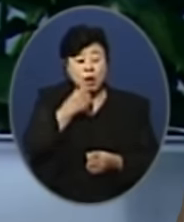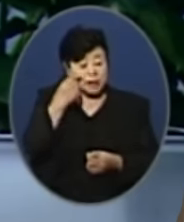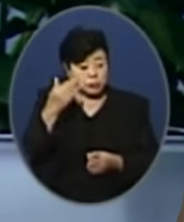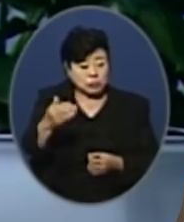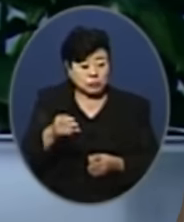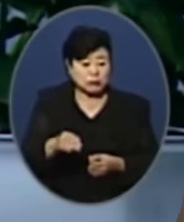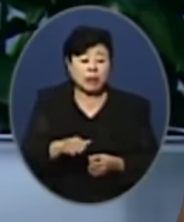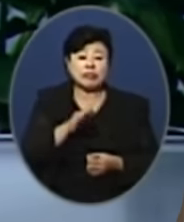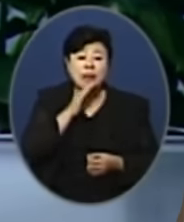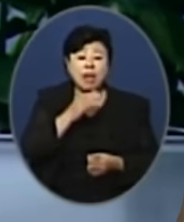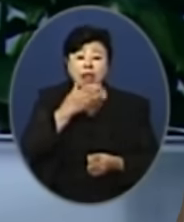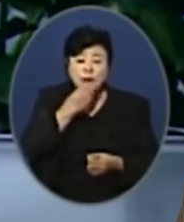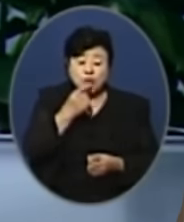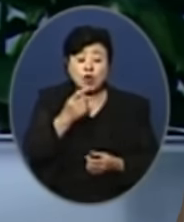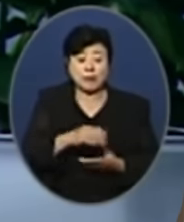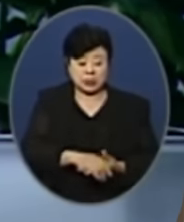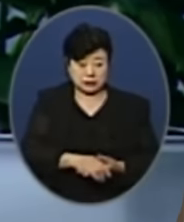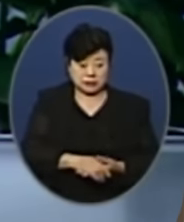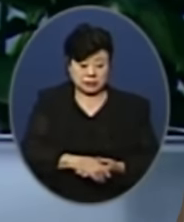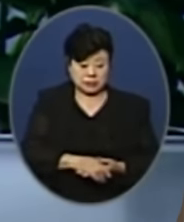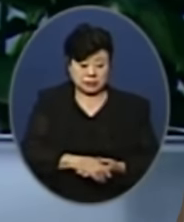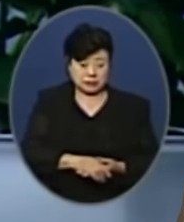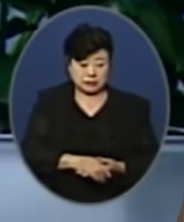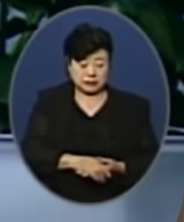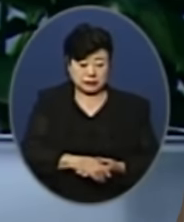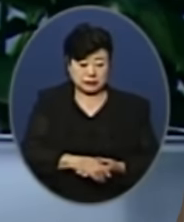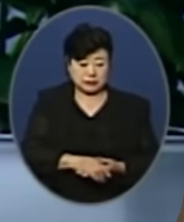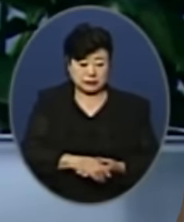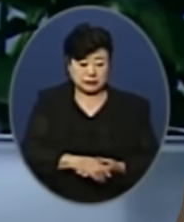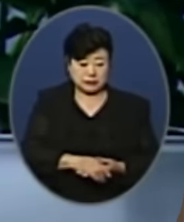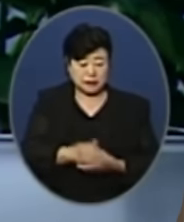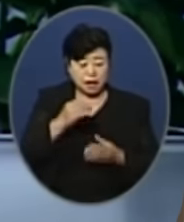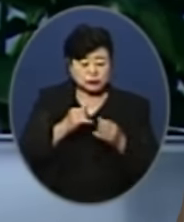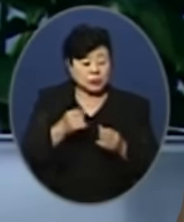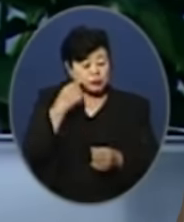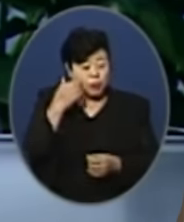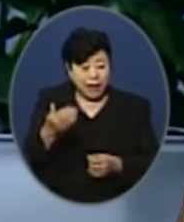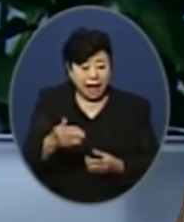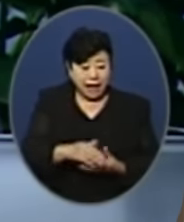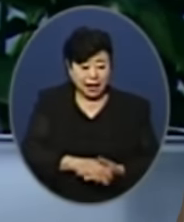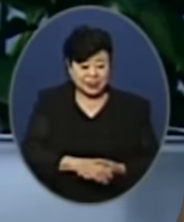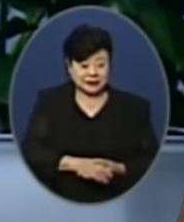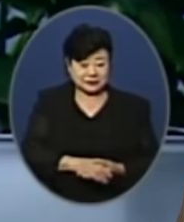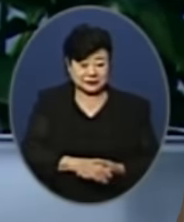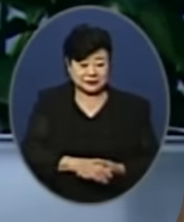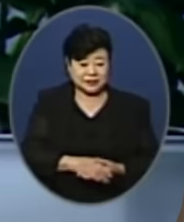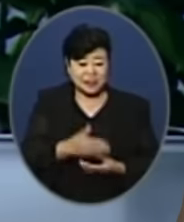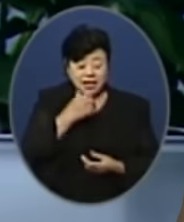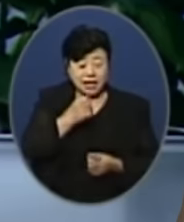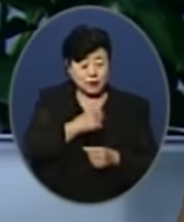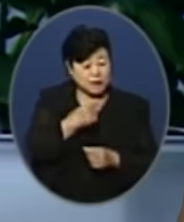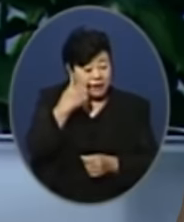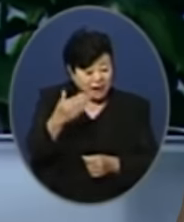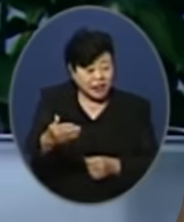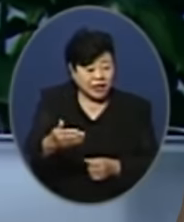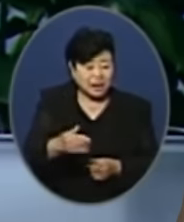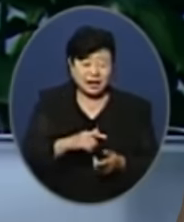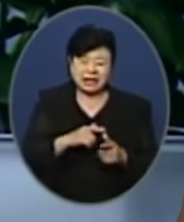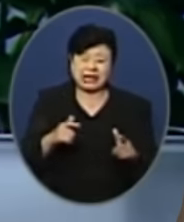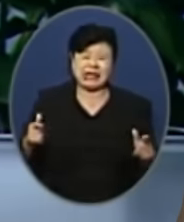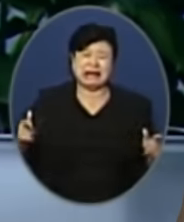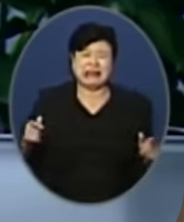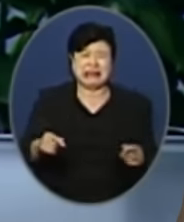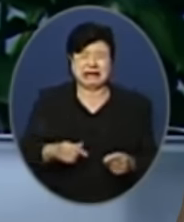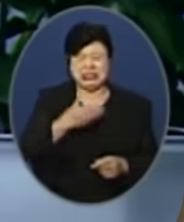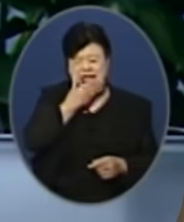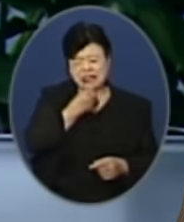그래서 한국 사람은 당신 행복합니까? 아이고 개면찍게